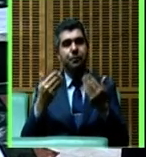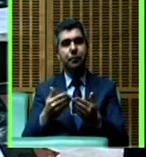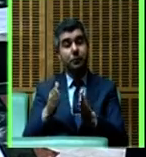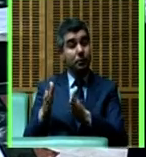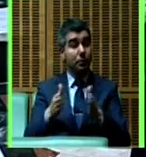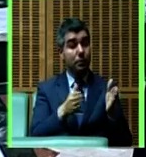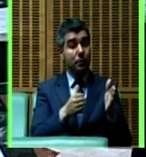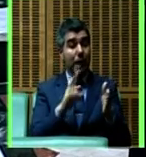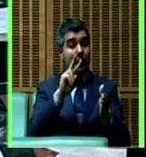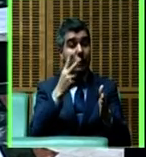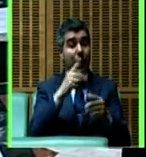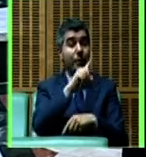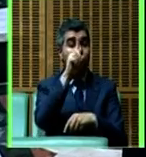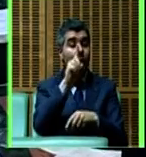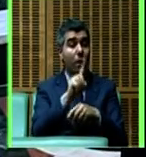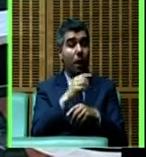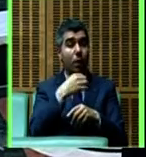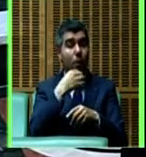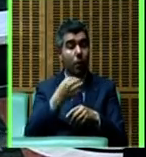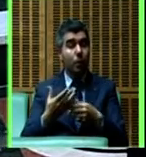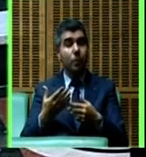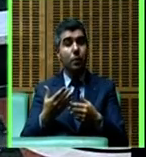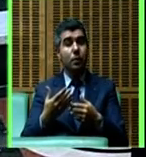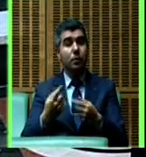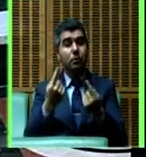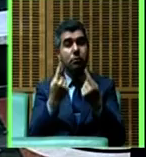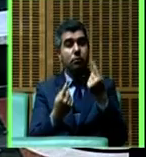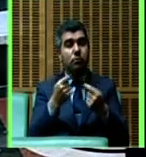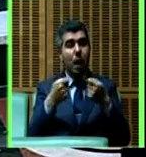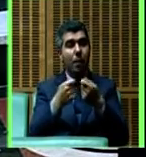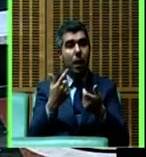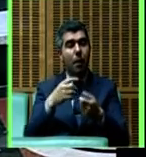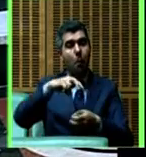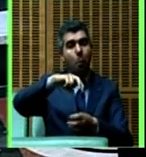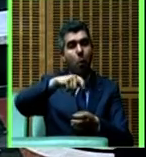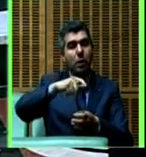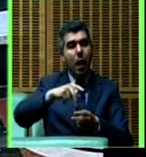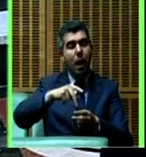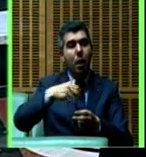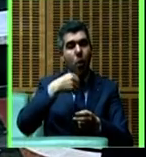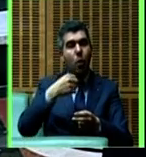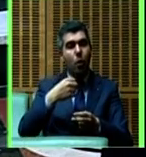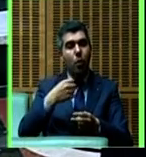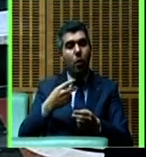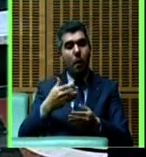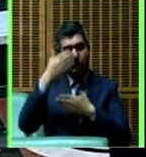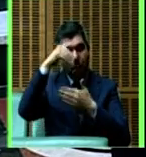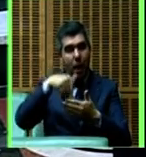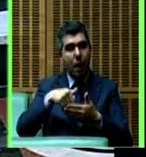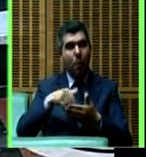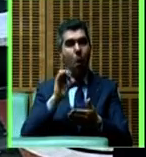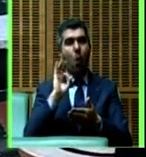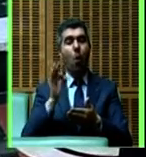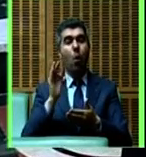الثاني من السؤال هو مهم، يتعلق بما نسميه الغاز الطبيعي المسال، إدخاله إلى المملكة المغربية.